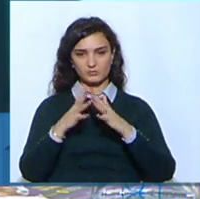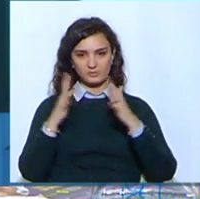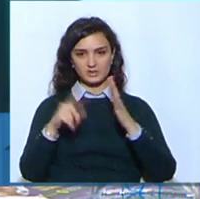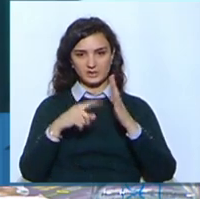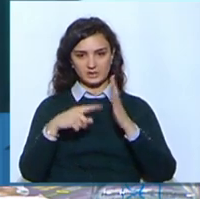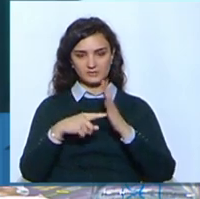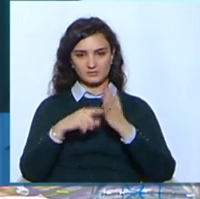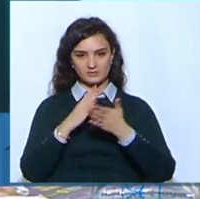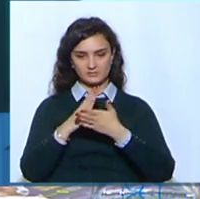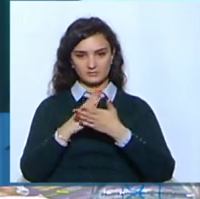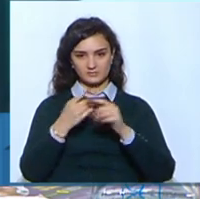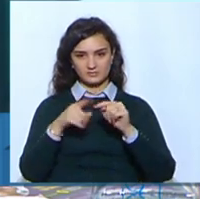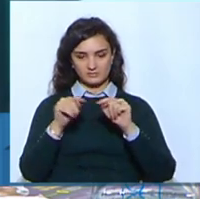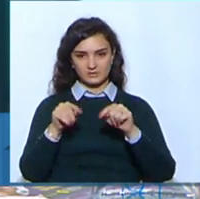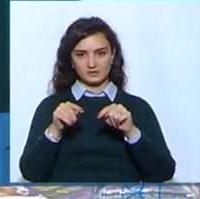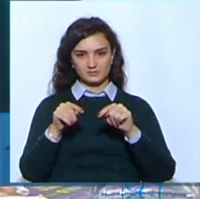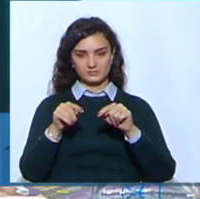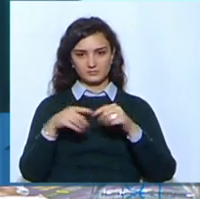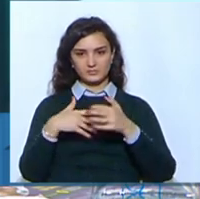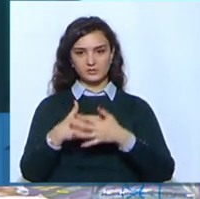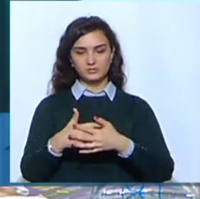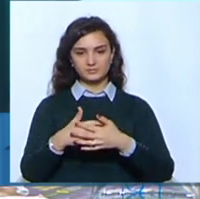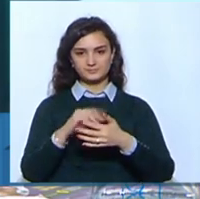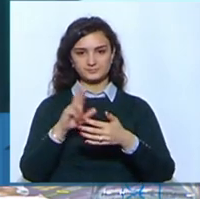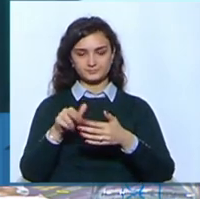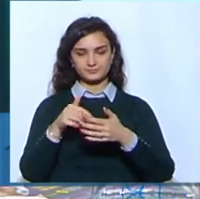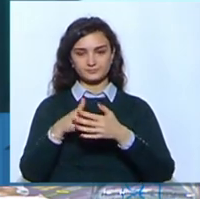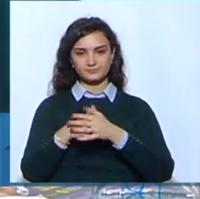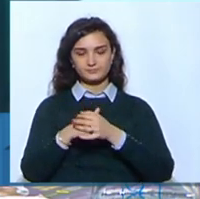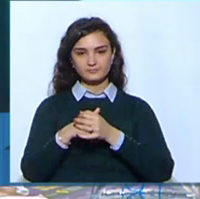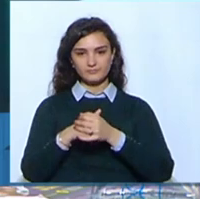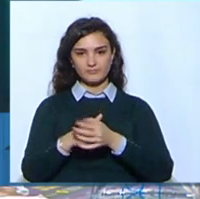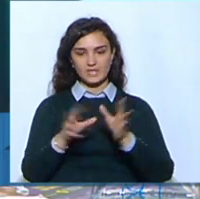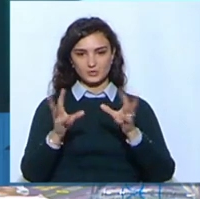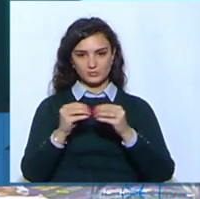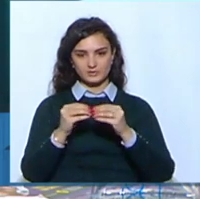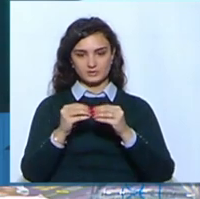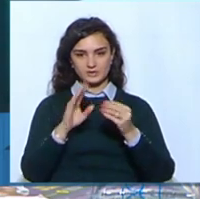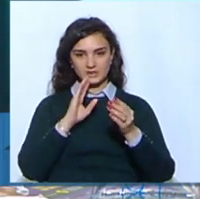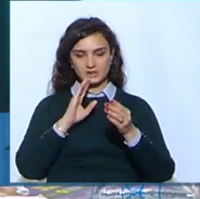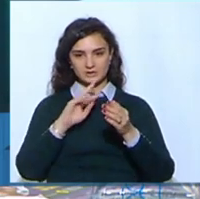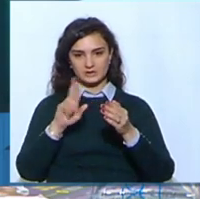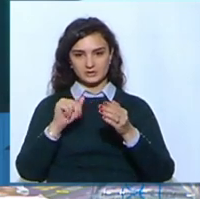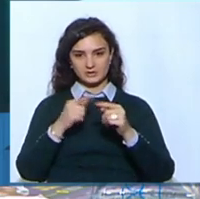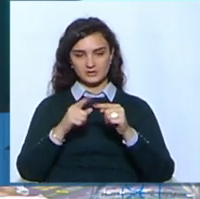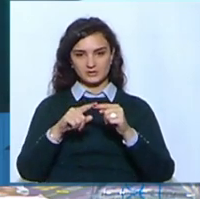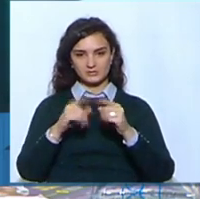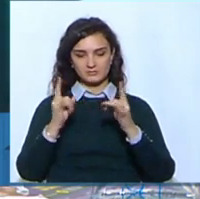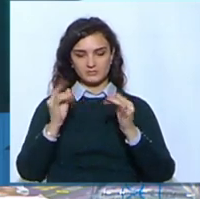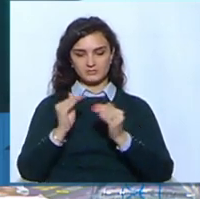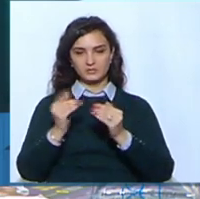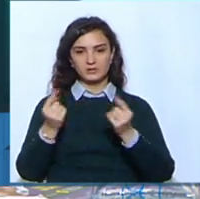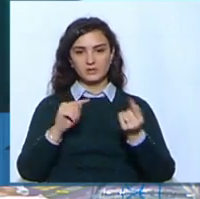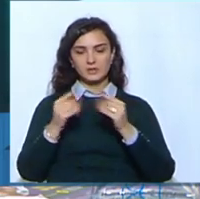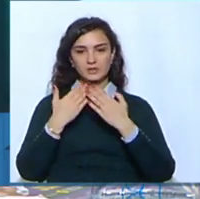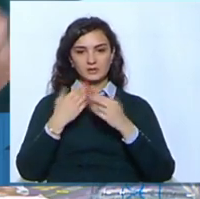კითხვა არის ამ ორსულისა და ნაყოფის ურთიერთობაზე, ქალისა და ახალშობილის